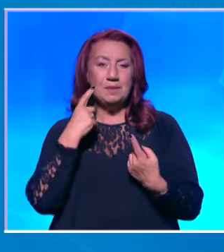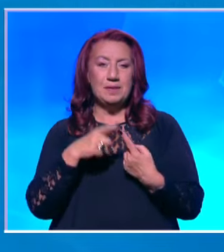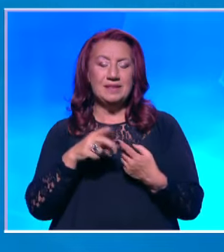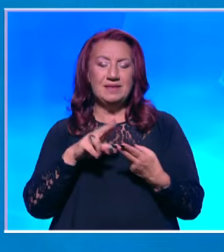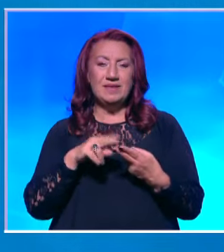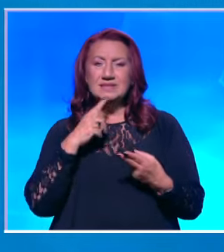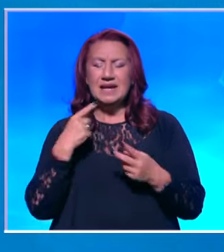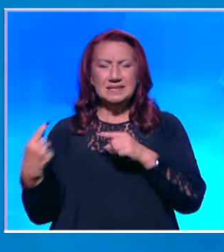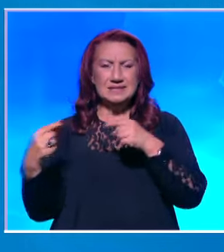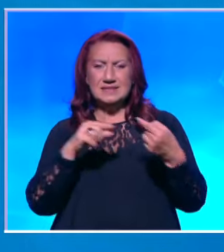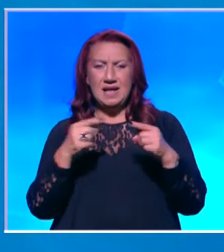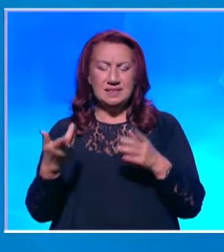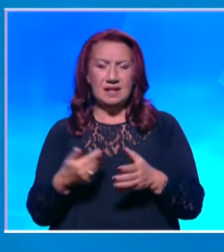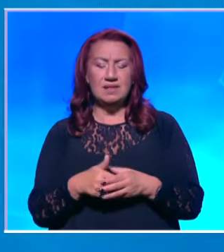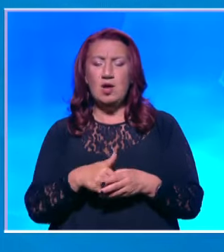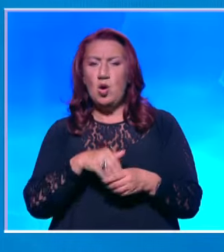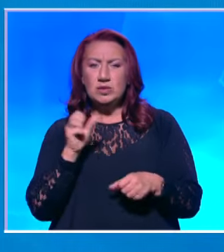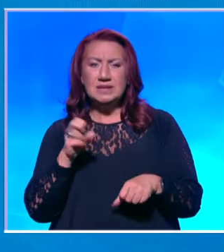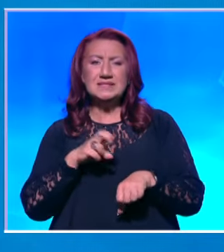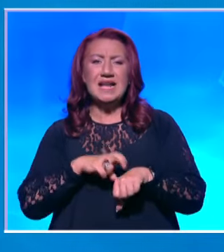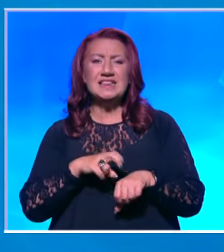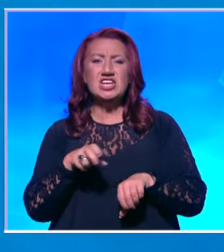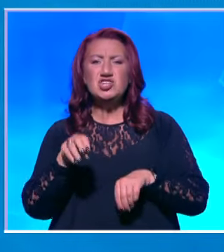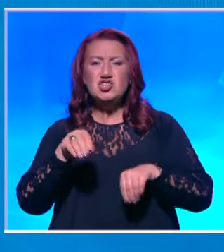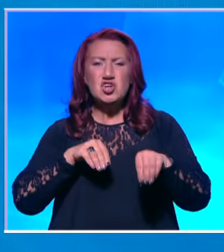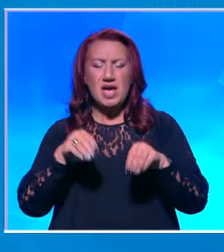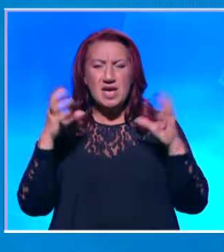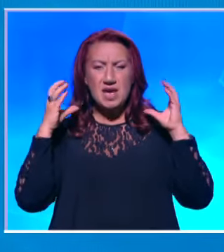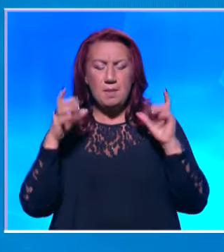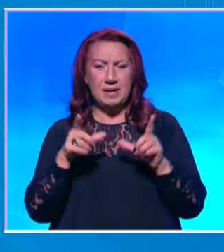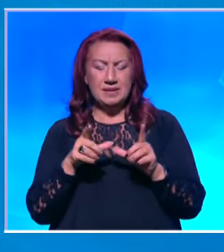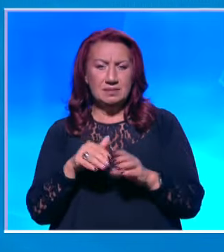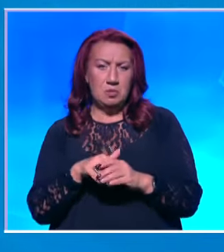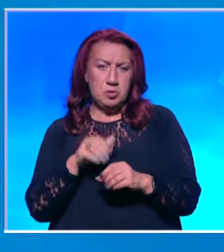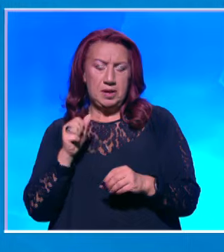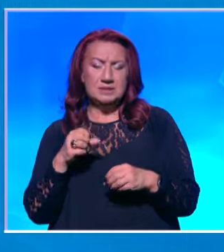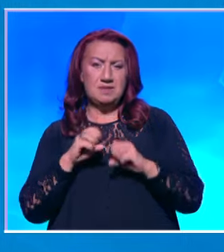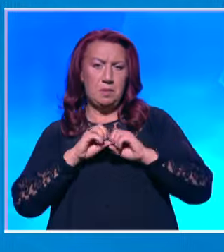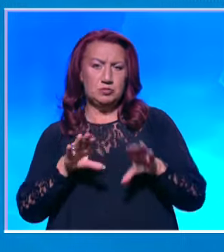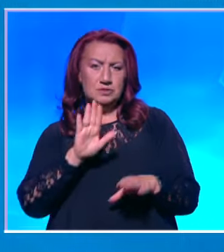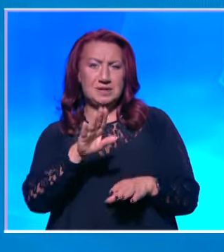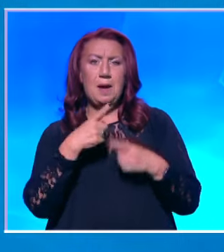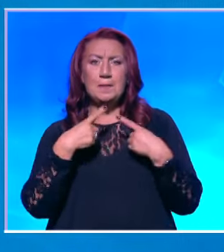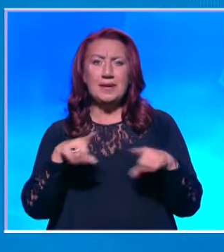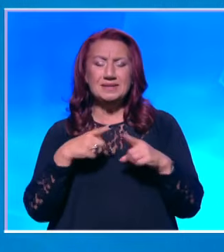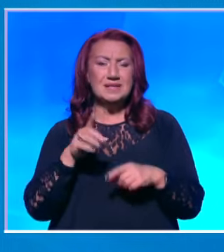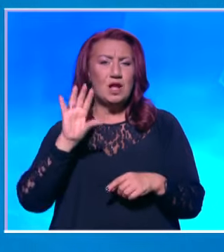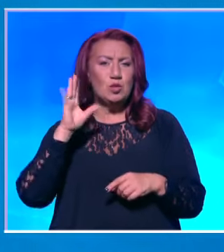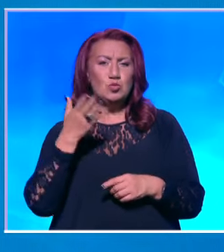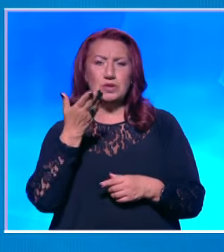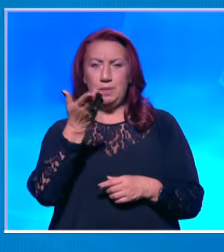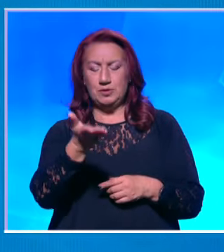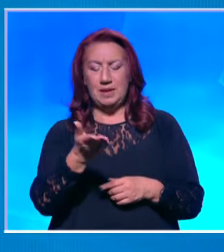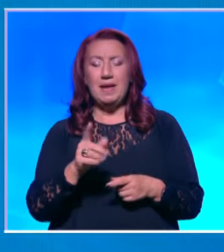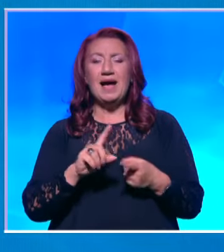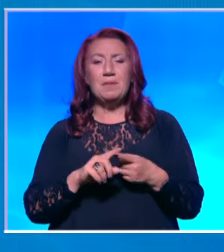седмицата отказа на диже мартен да пусне нейната песен луда по тебе след мача между новак джокович и григор димитров камелия